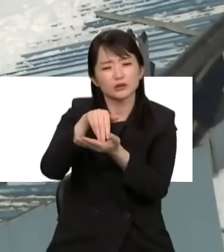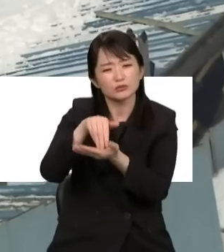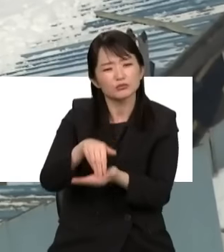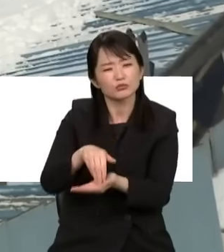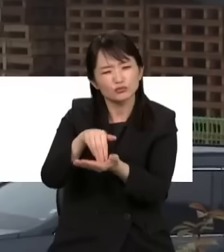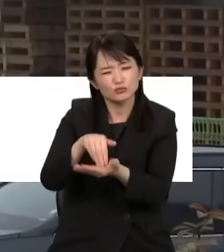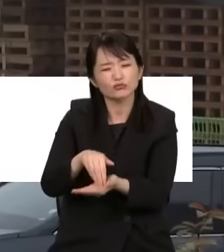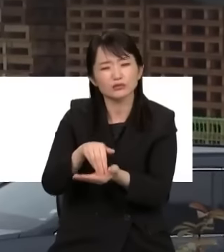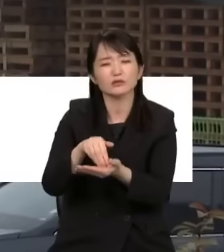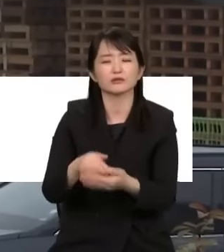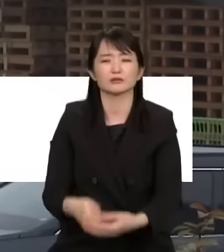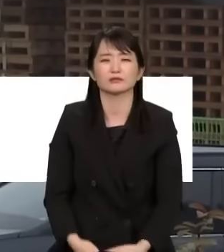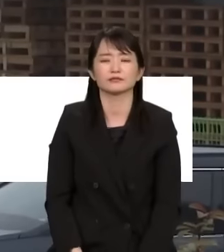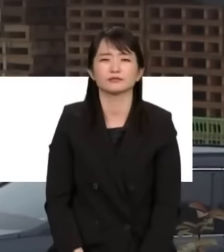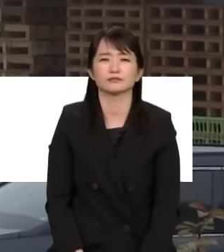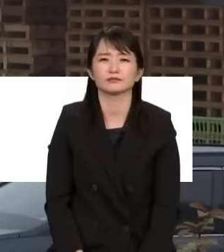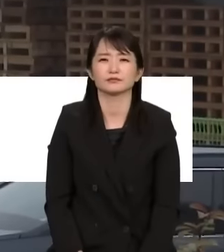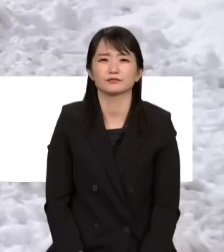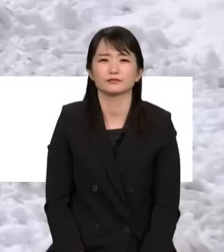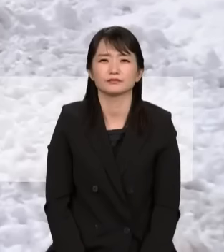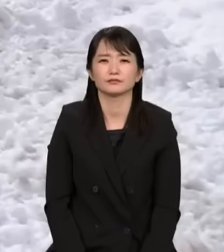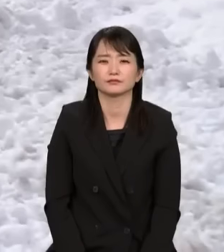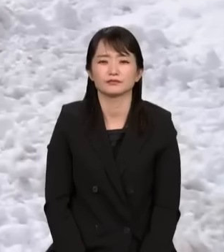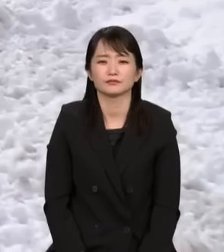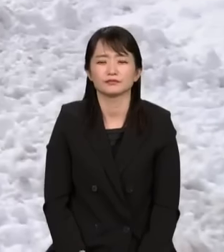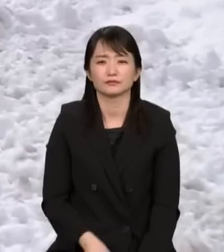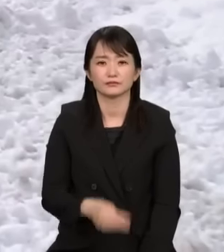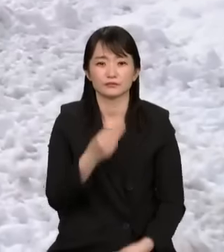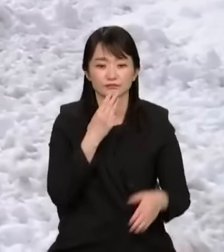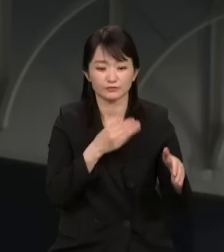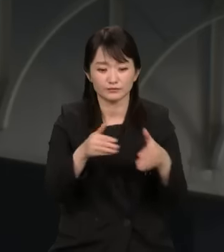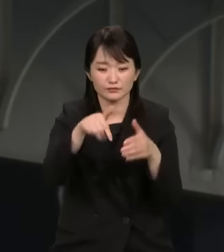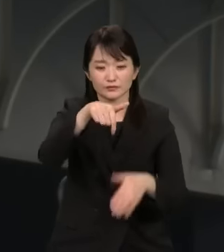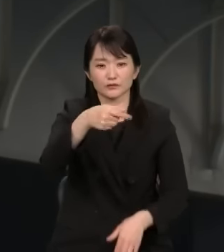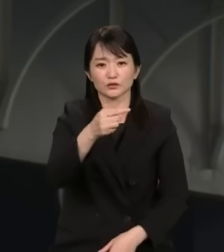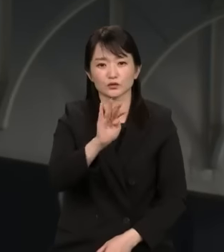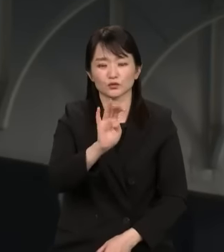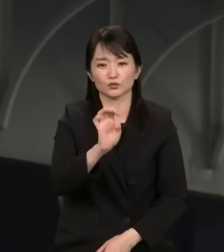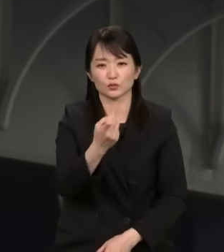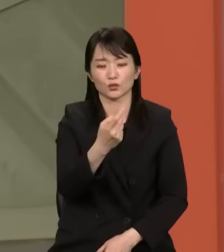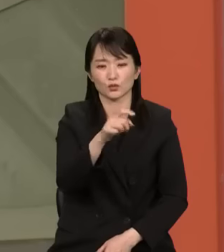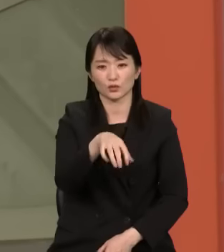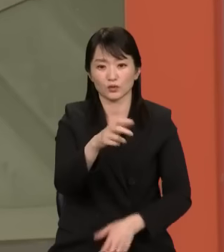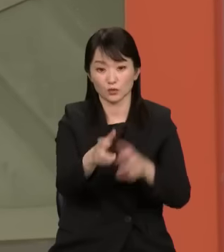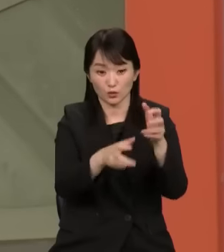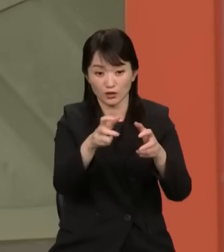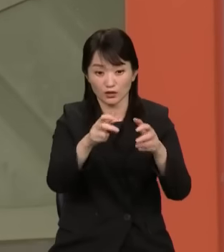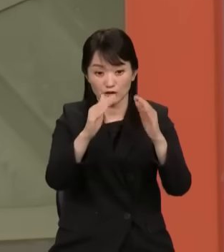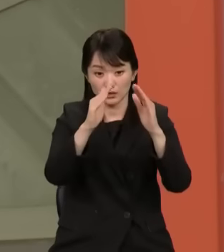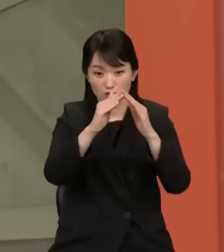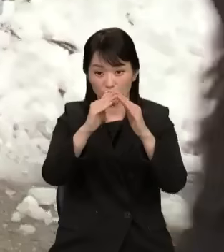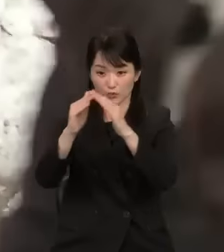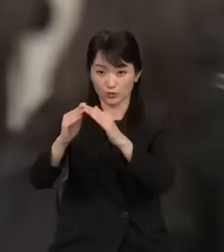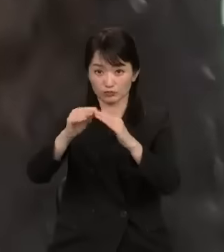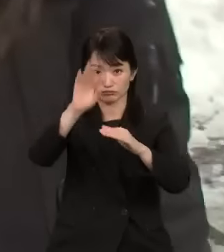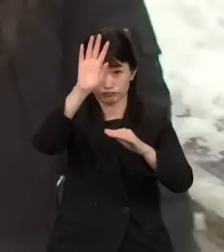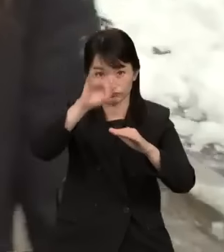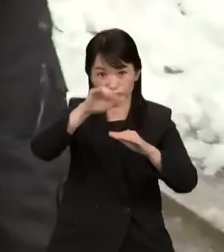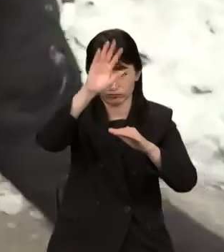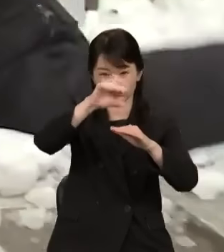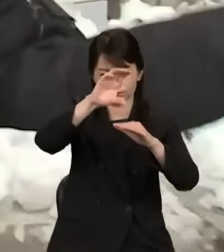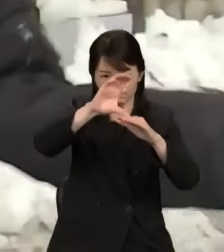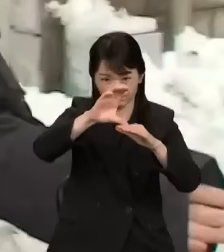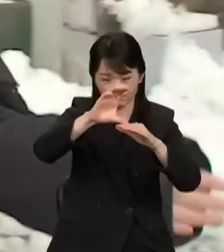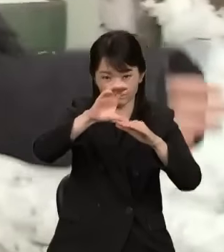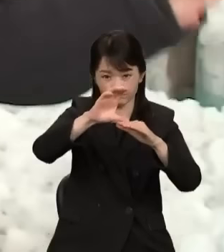좀 더 많이 나가게 되는 경우. 경기 군포의 공장 단지에는 지붕마다 눈이 높게 쌓였습니다. 지금